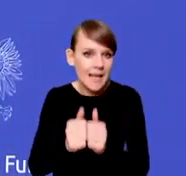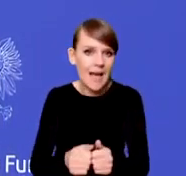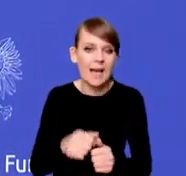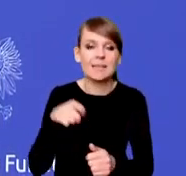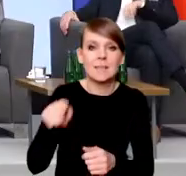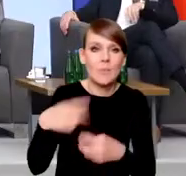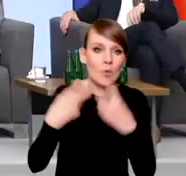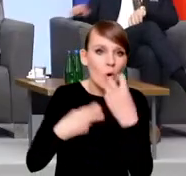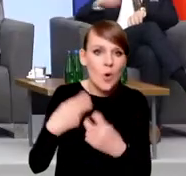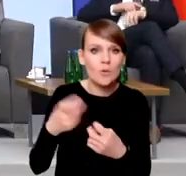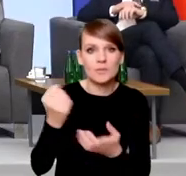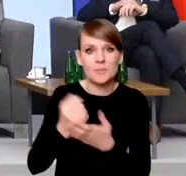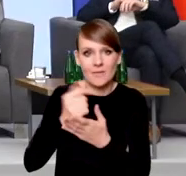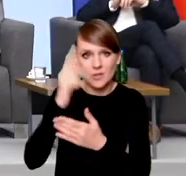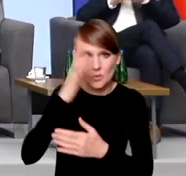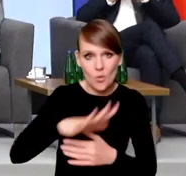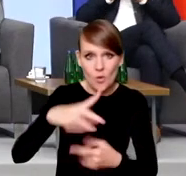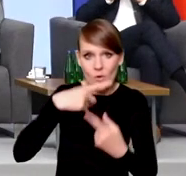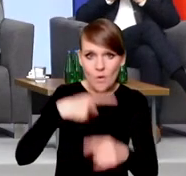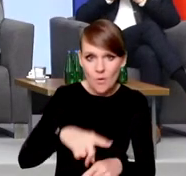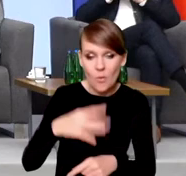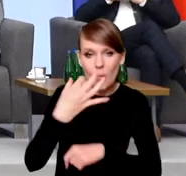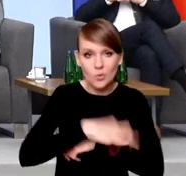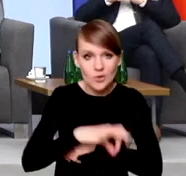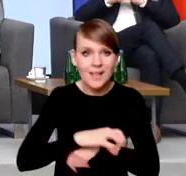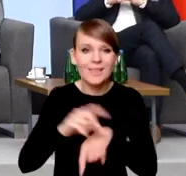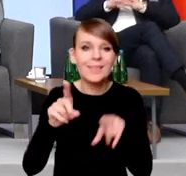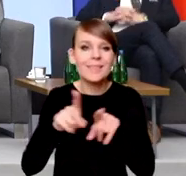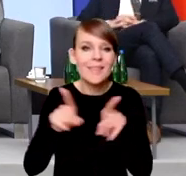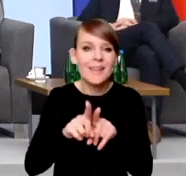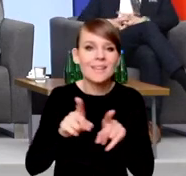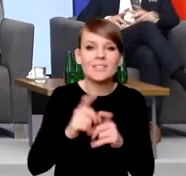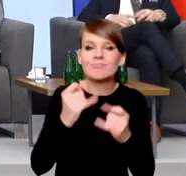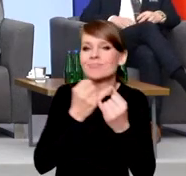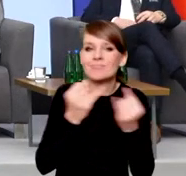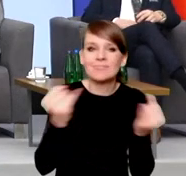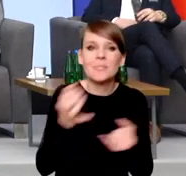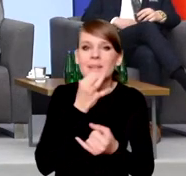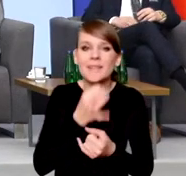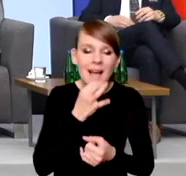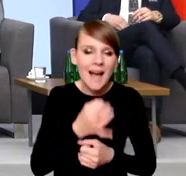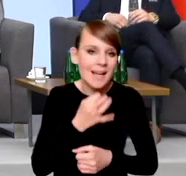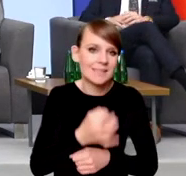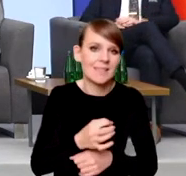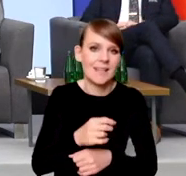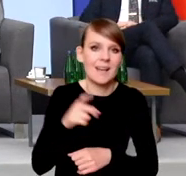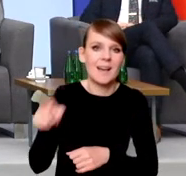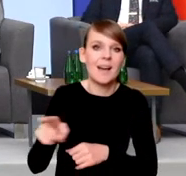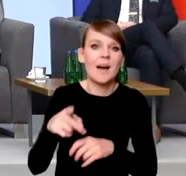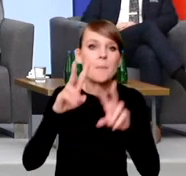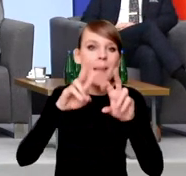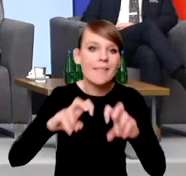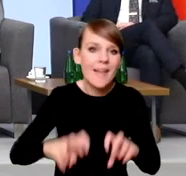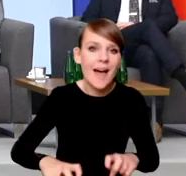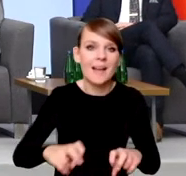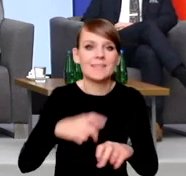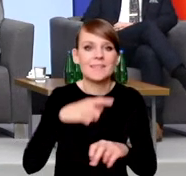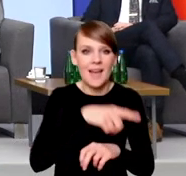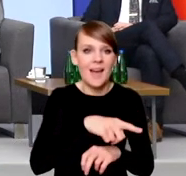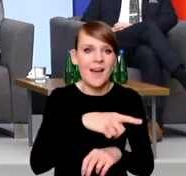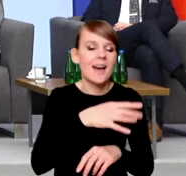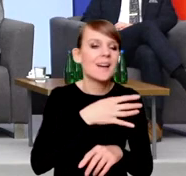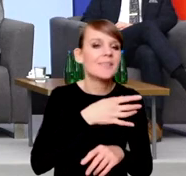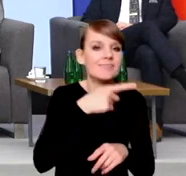temat tych pytań, które też były zadawane w ramach badania diagnoza społecznej odpowiedzialności